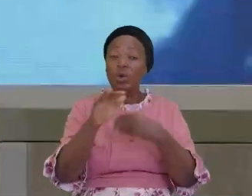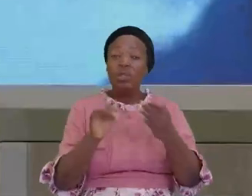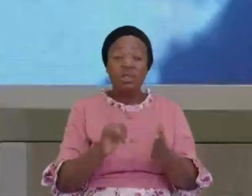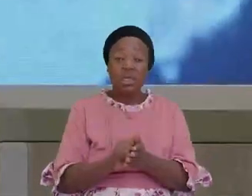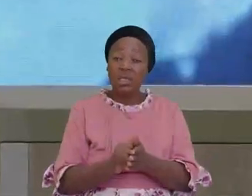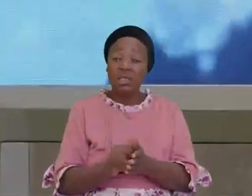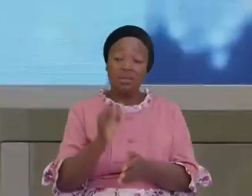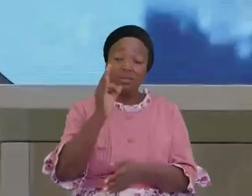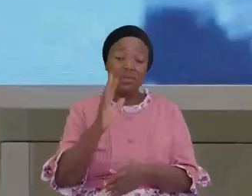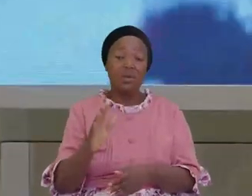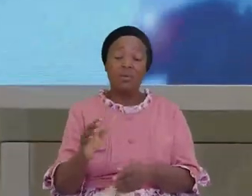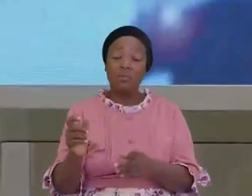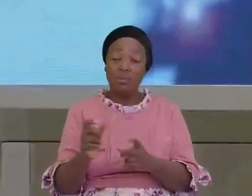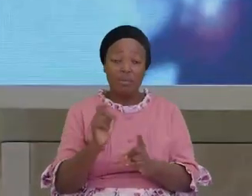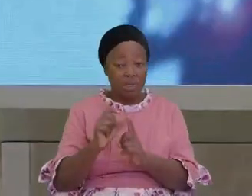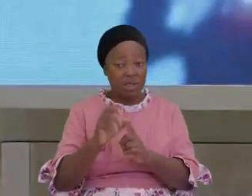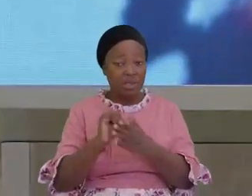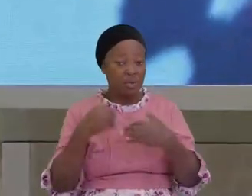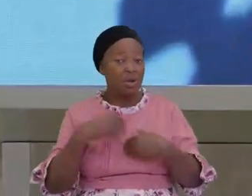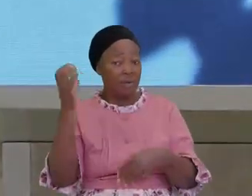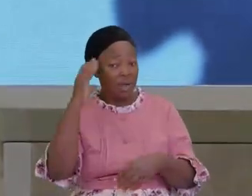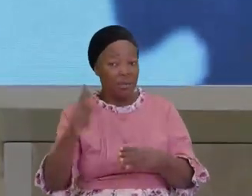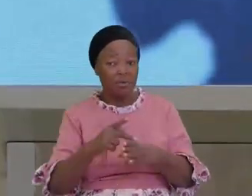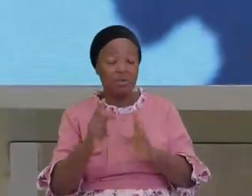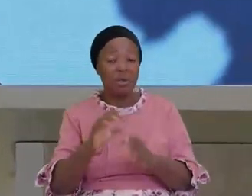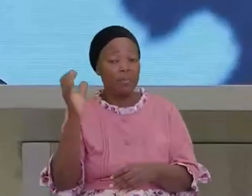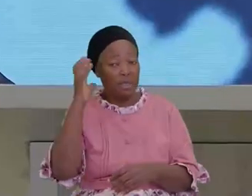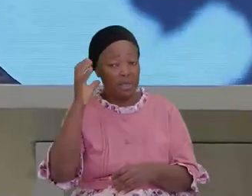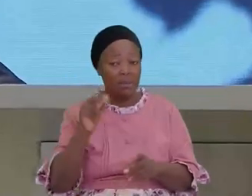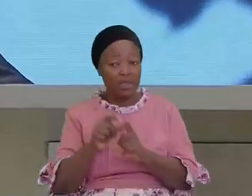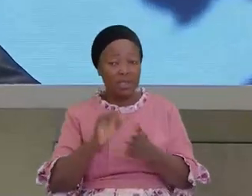Ces messages de la conférence des ministres et des professionnels,